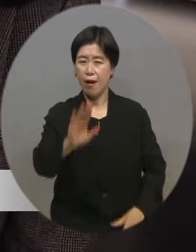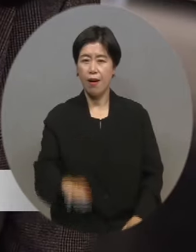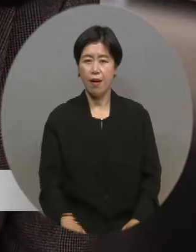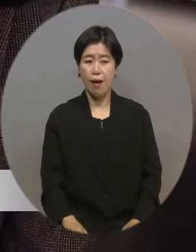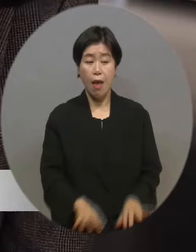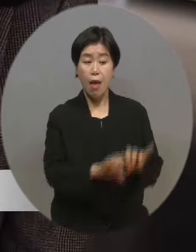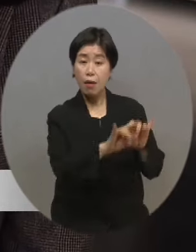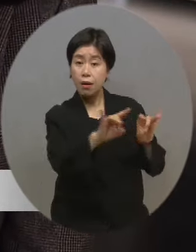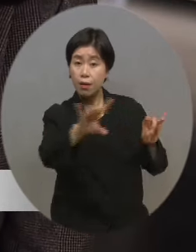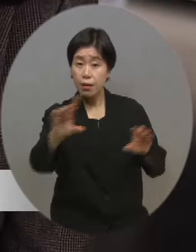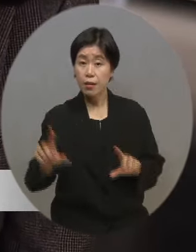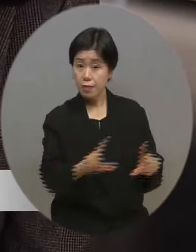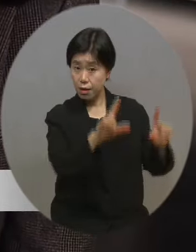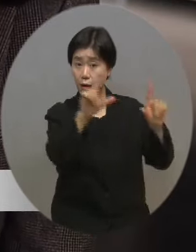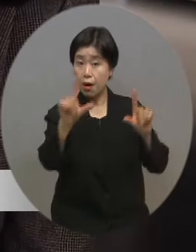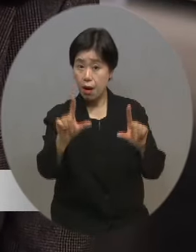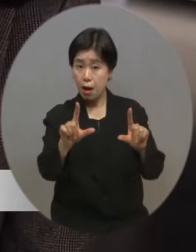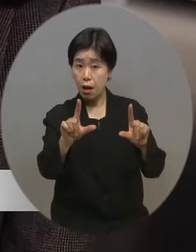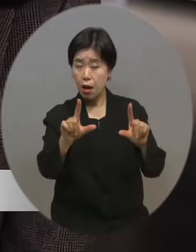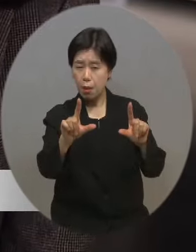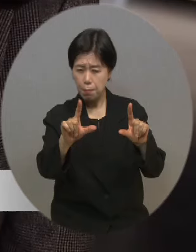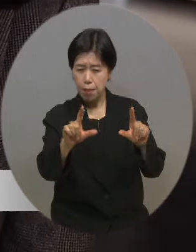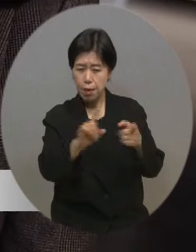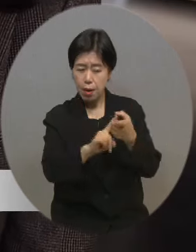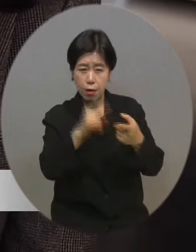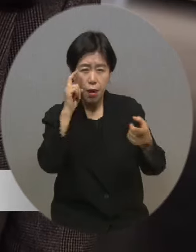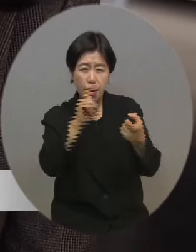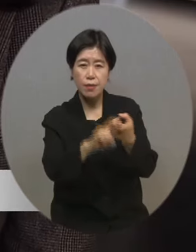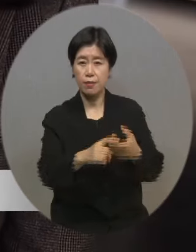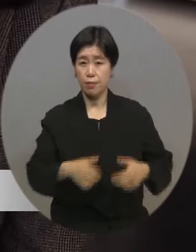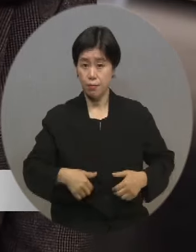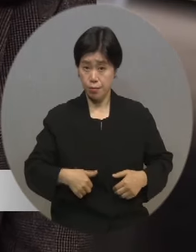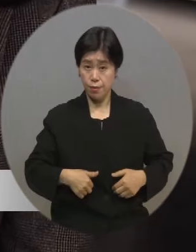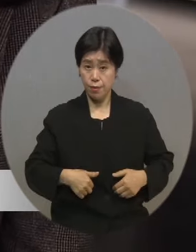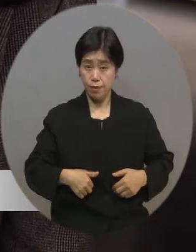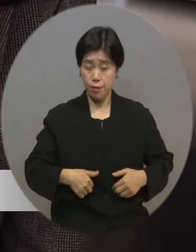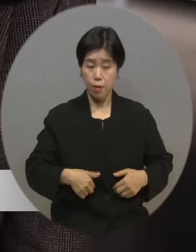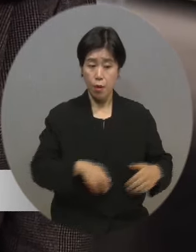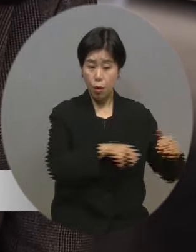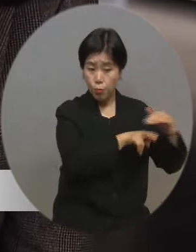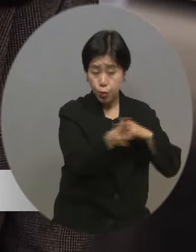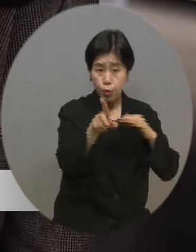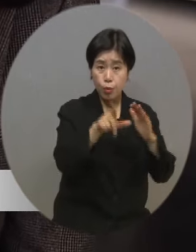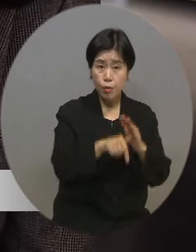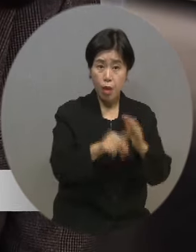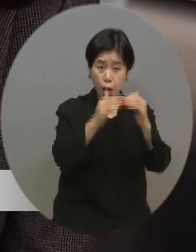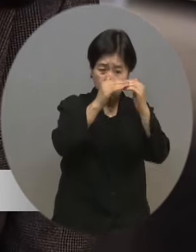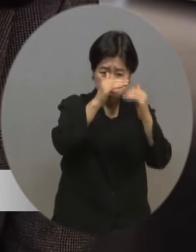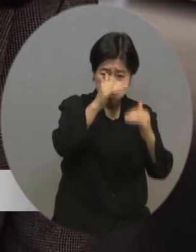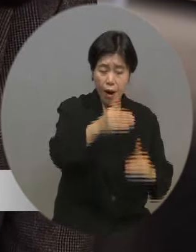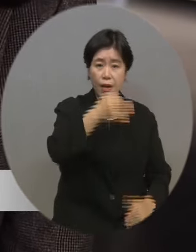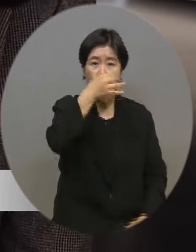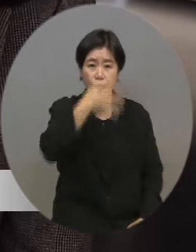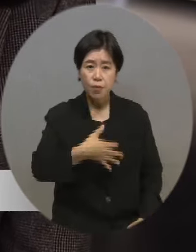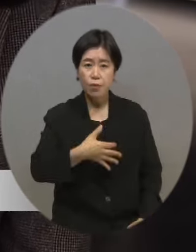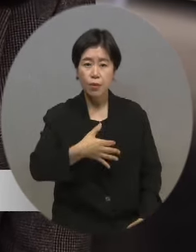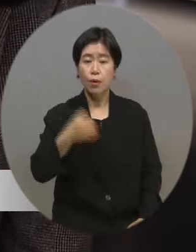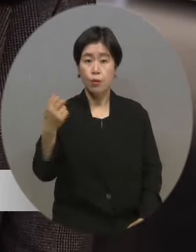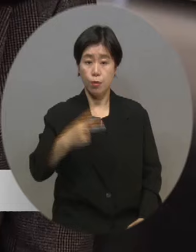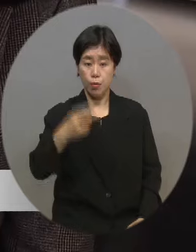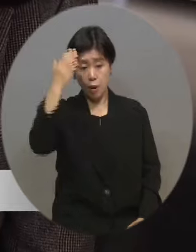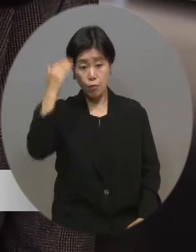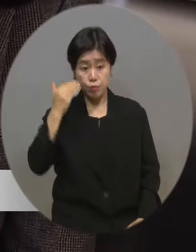사람의 삶에 우리가 좀 초점을 맞춰서 이런 힘든 과정을 지나오고 우리나라에